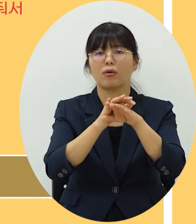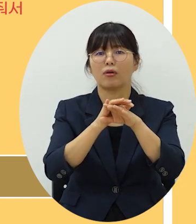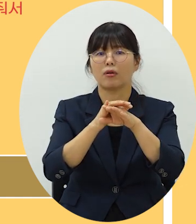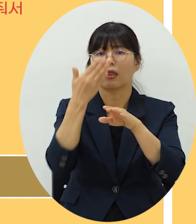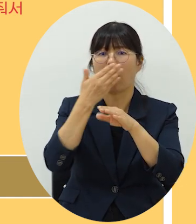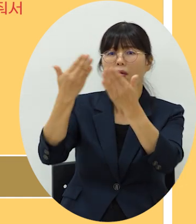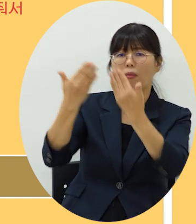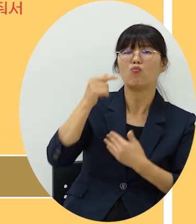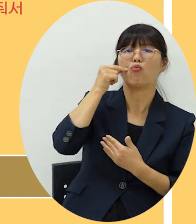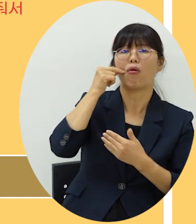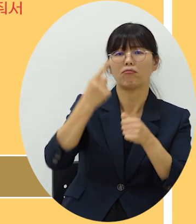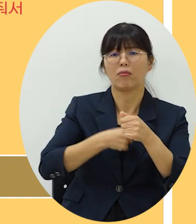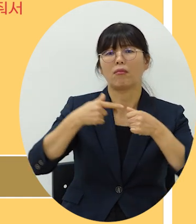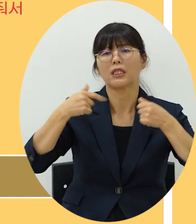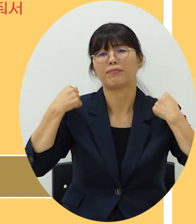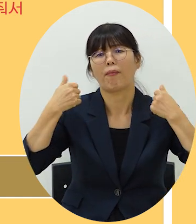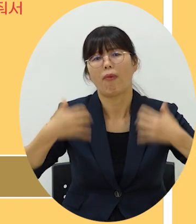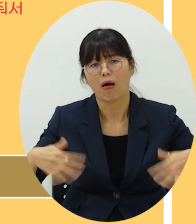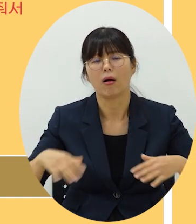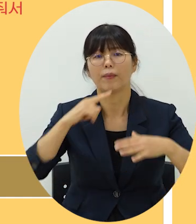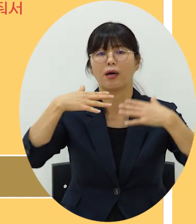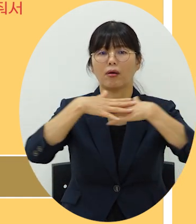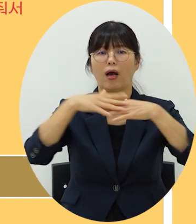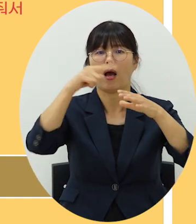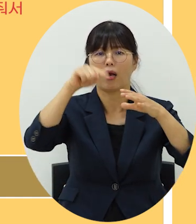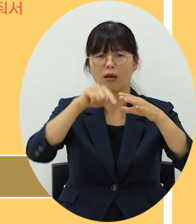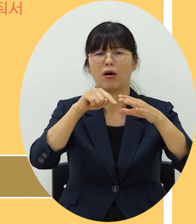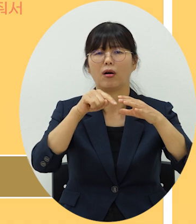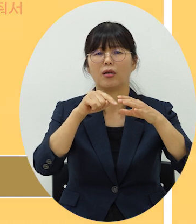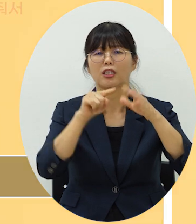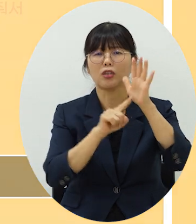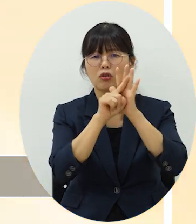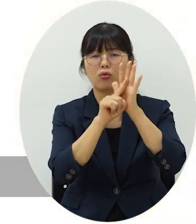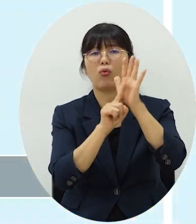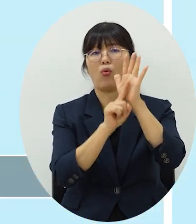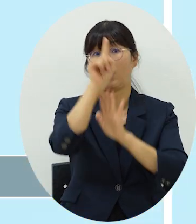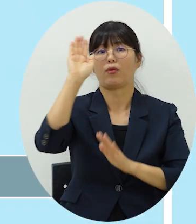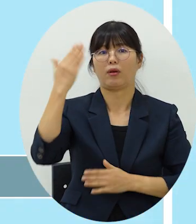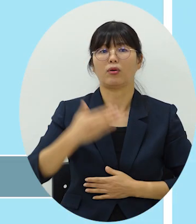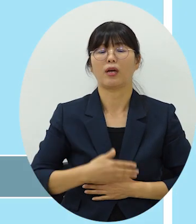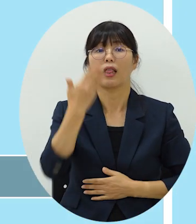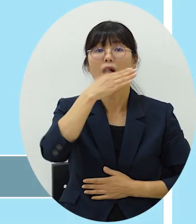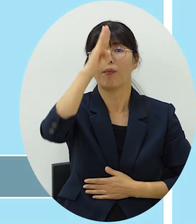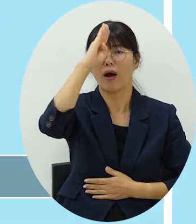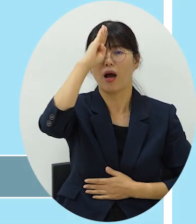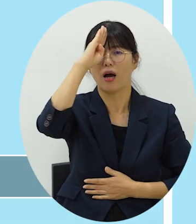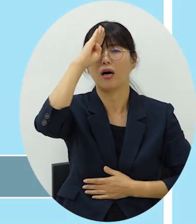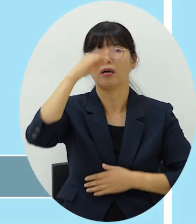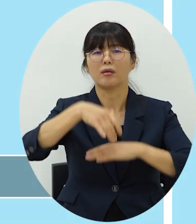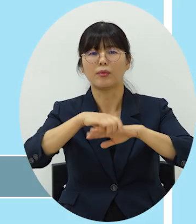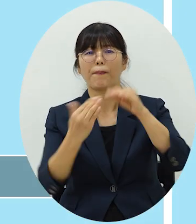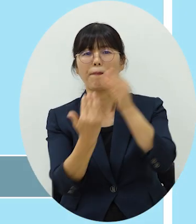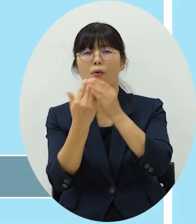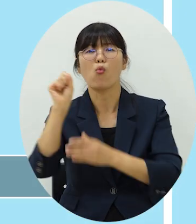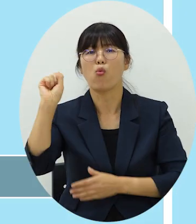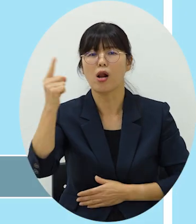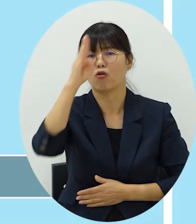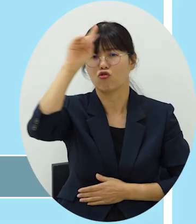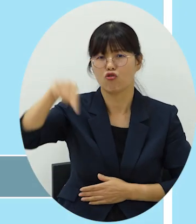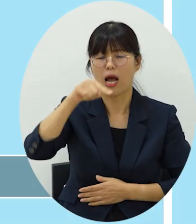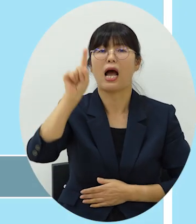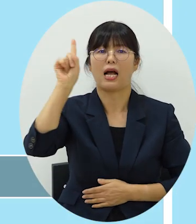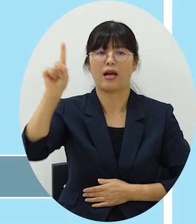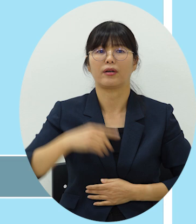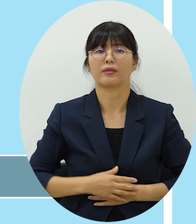포도당을 받지 못해 힘이 없고 혈액 내 포도당 수치는 올라갑니다. 당뇨병은 장애 발생의 원인 질환 중